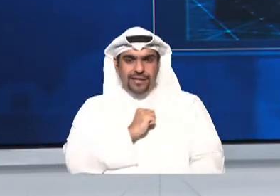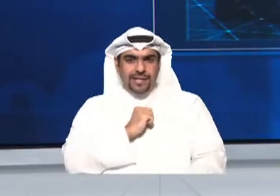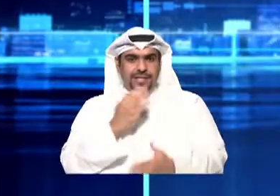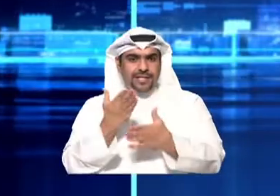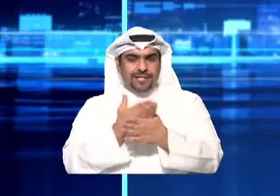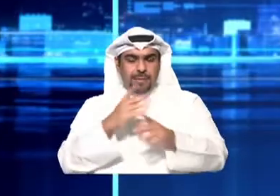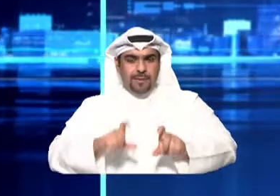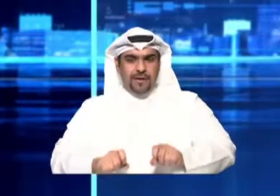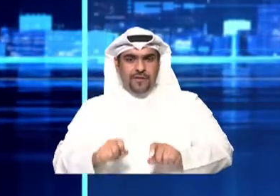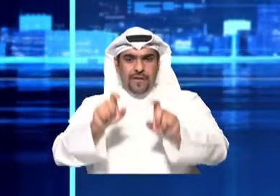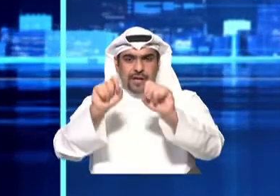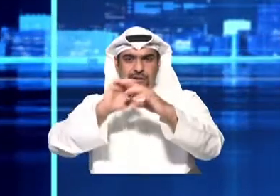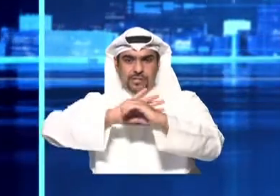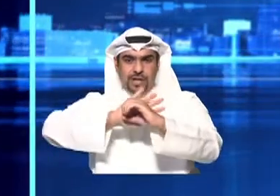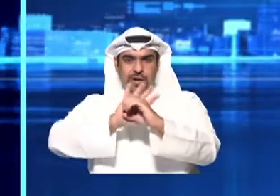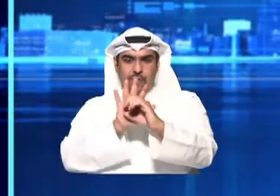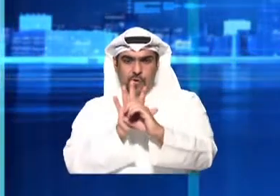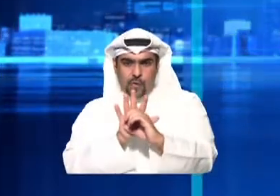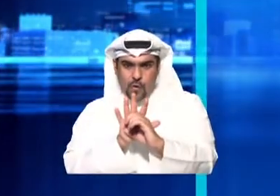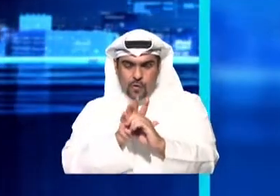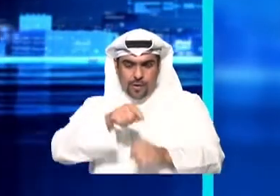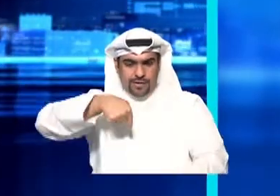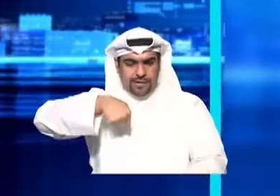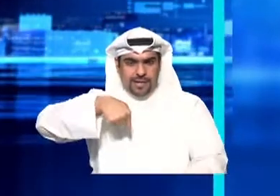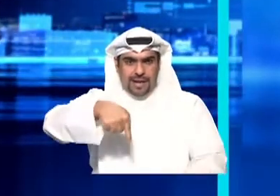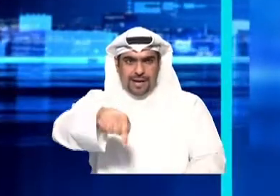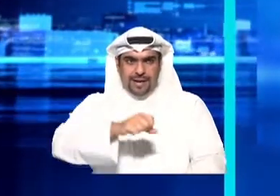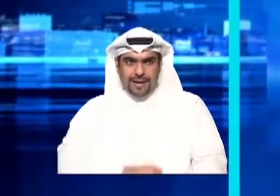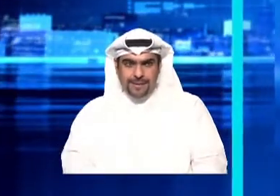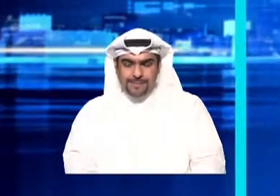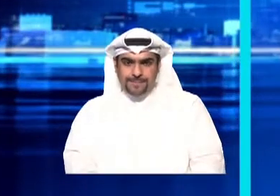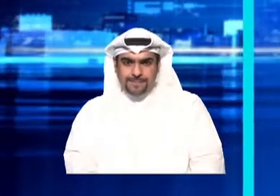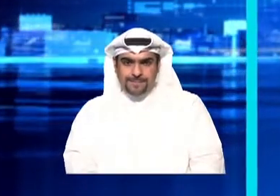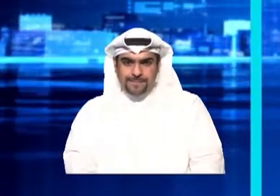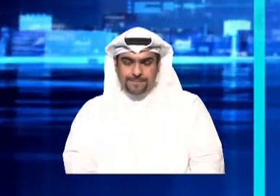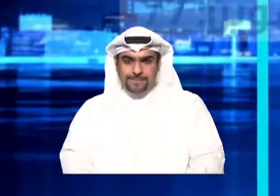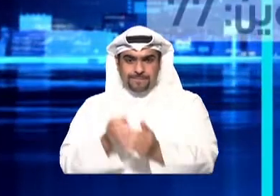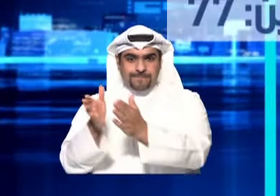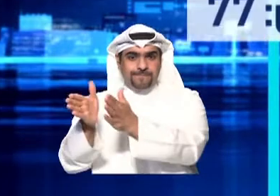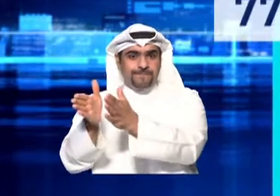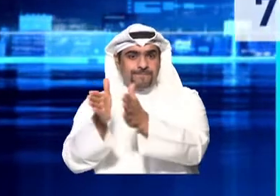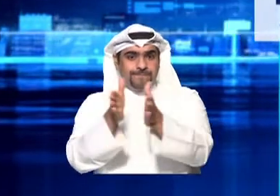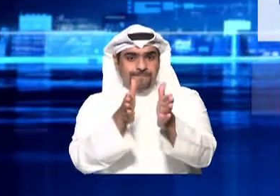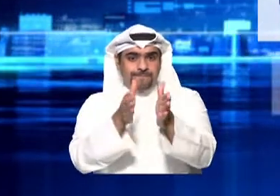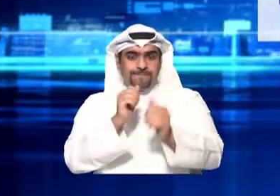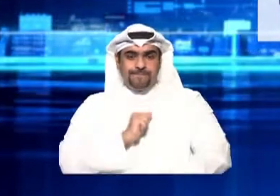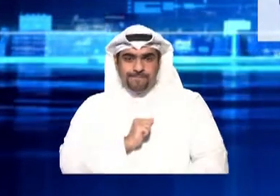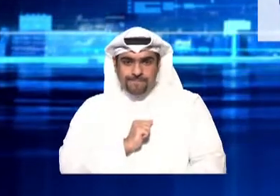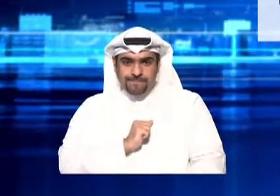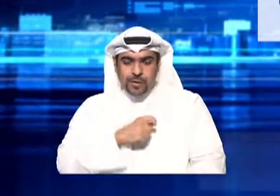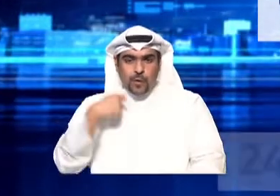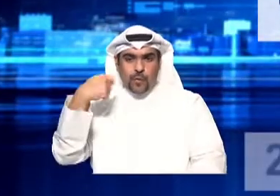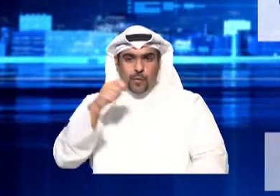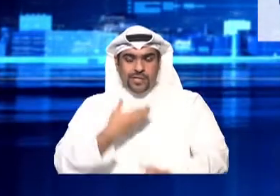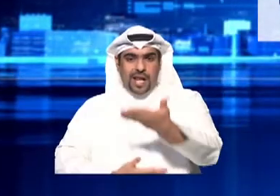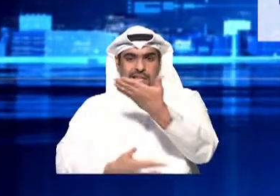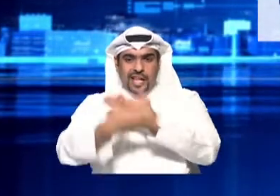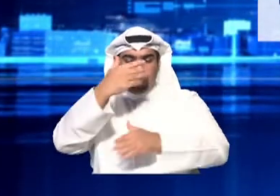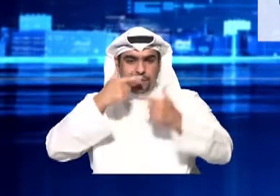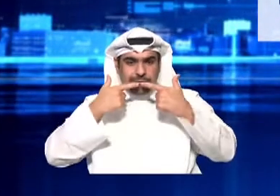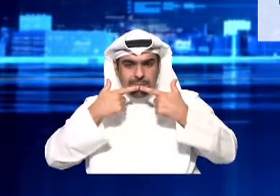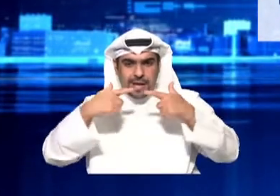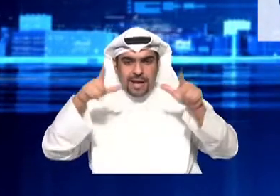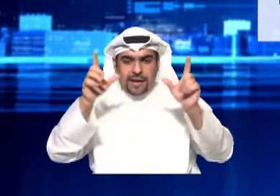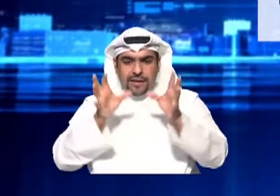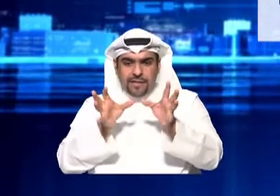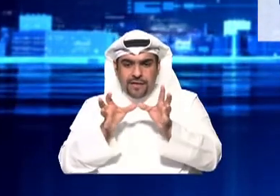لمواجهة تداعيات انتشار عدوى جائحة كوفيد 19. التجارة أشارت إلى أن فرقها التفتيشية